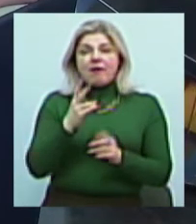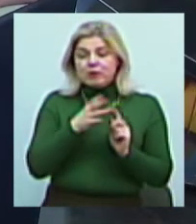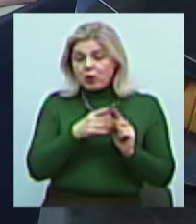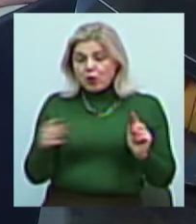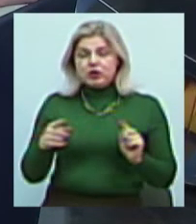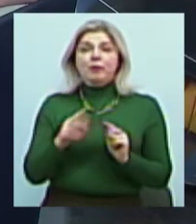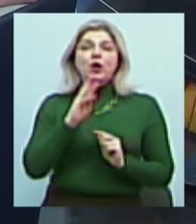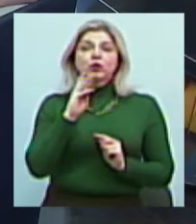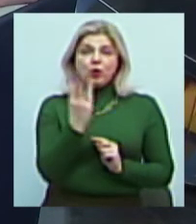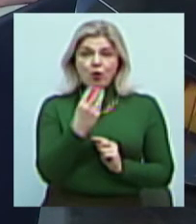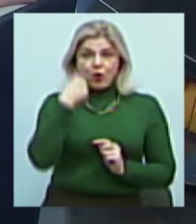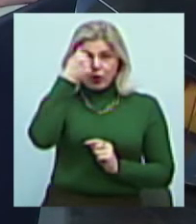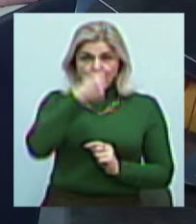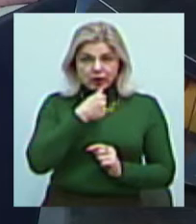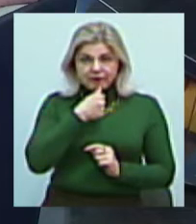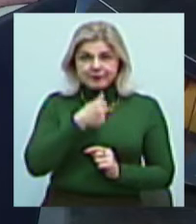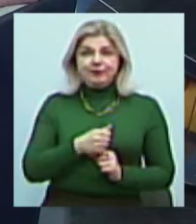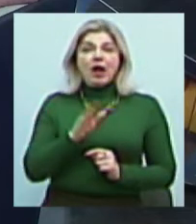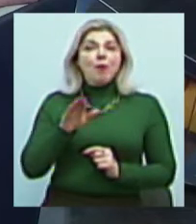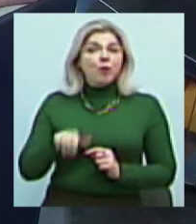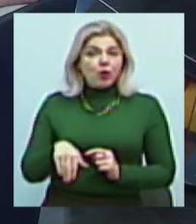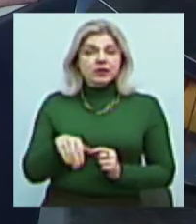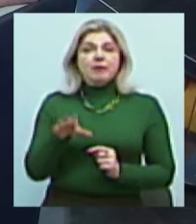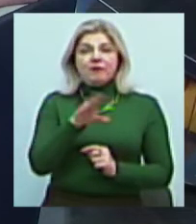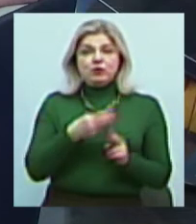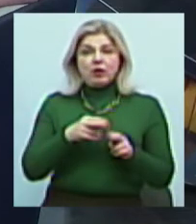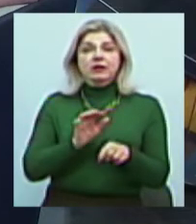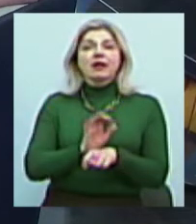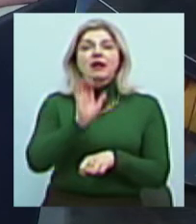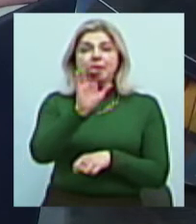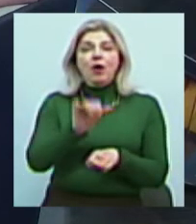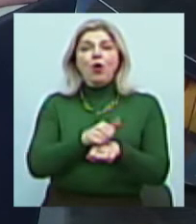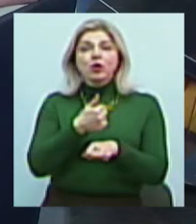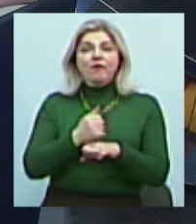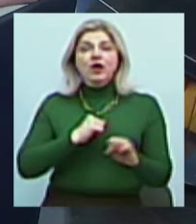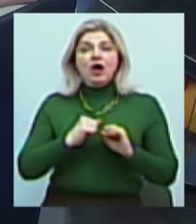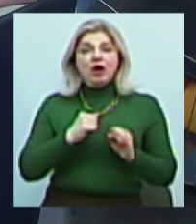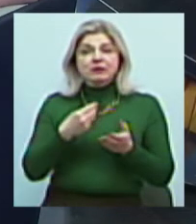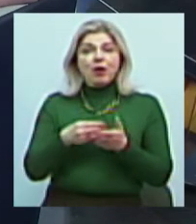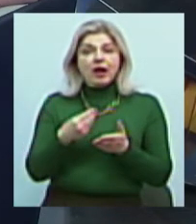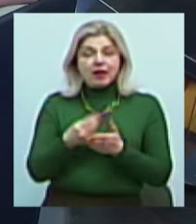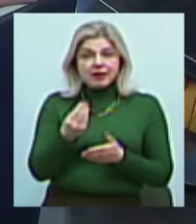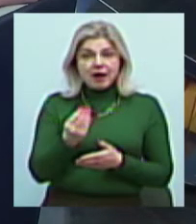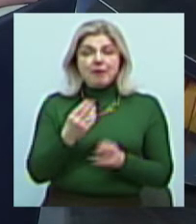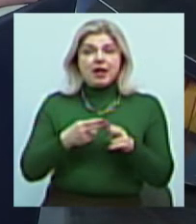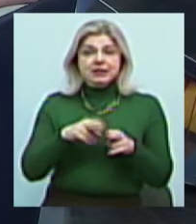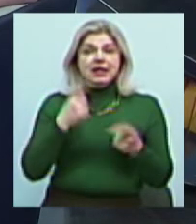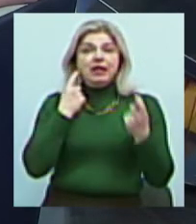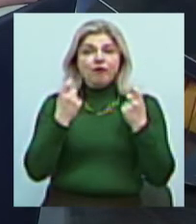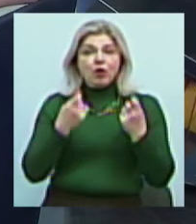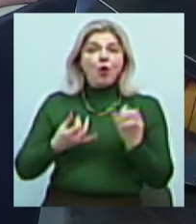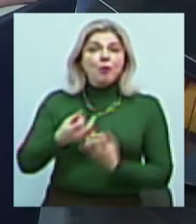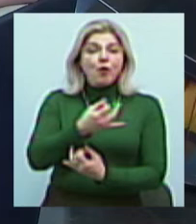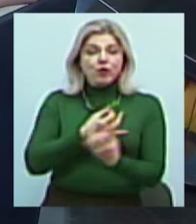Да? Потім ми надали все це головним розпорядникам, вони дану інформацію